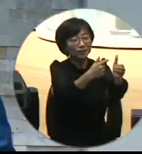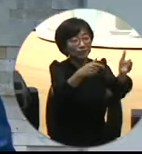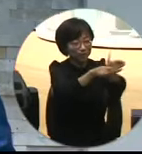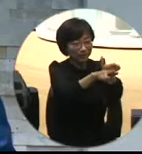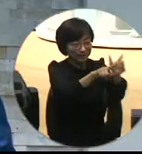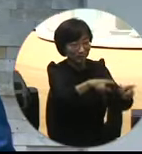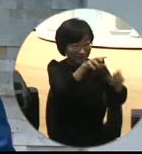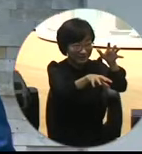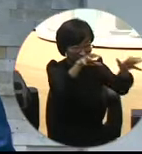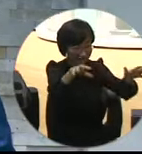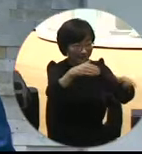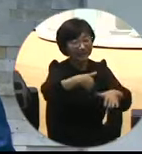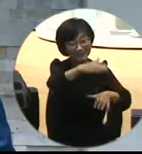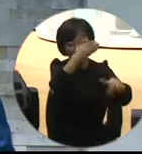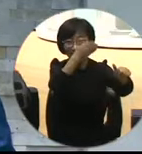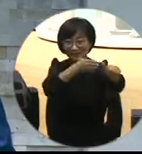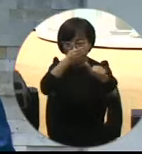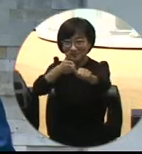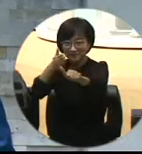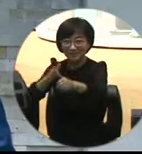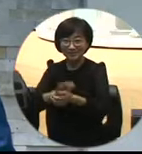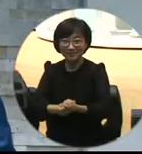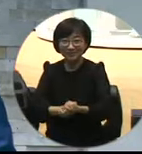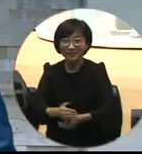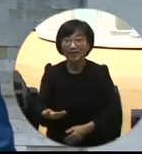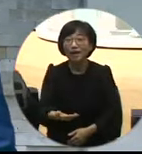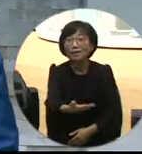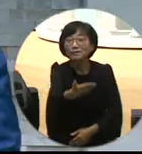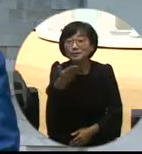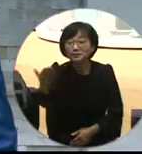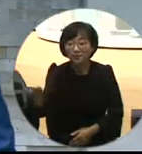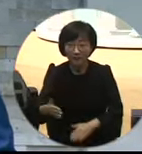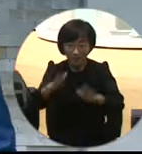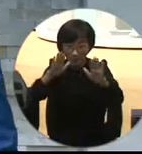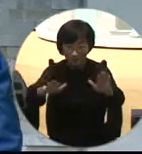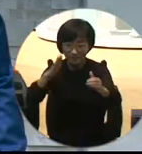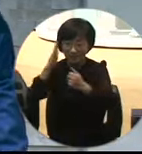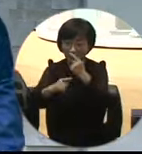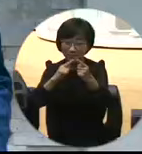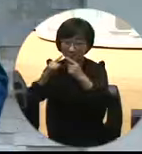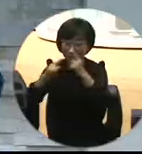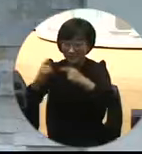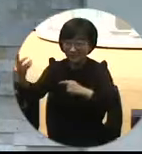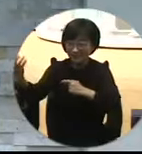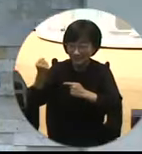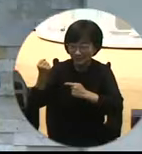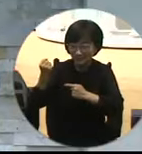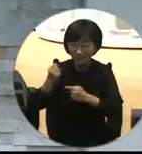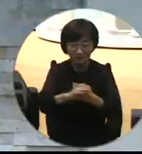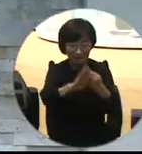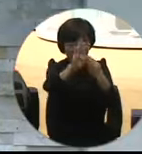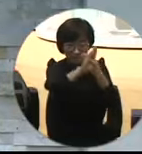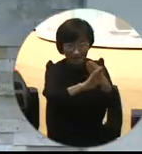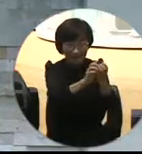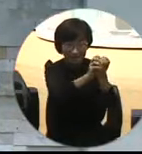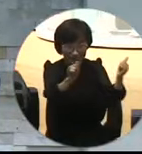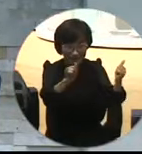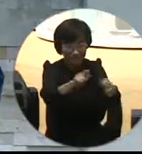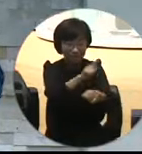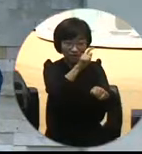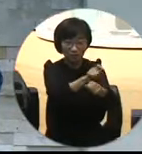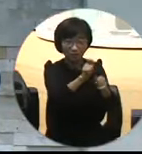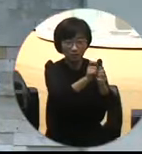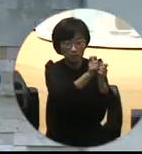한다. 우리 예언계자 성도는 오늘 말씀을 통해서 이 바리새인 서기관들이 가지고